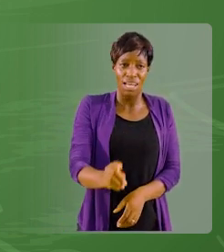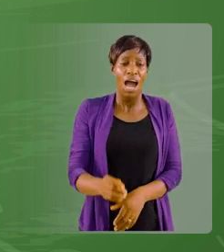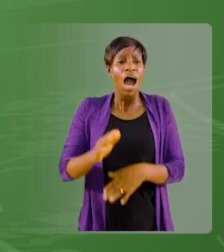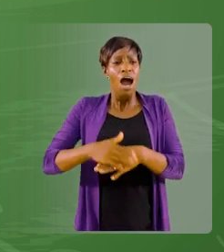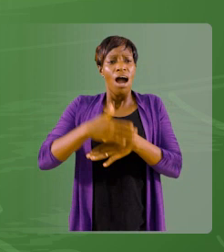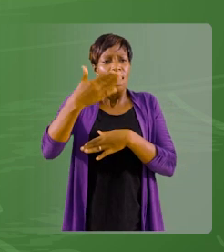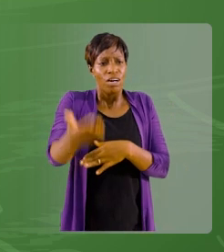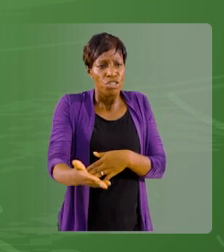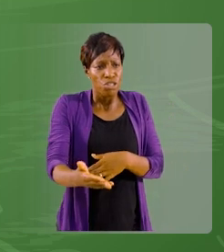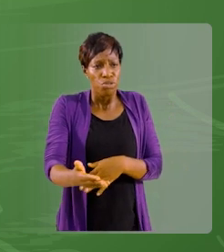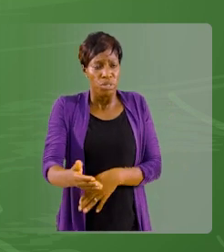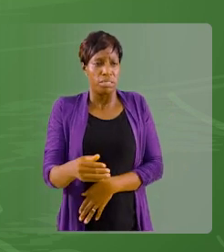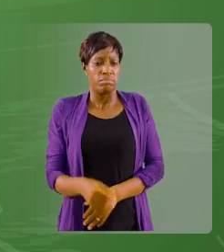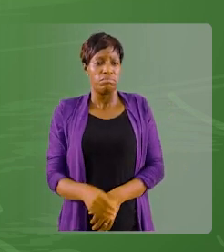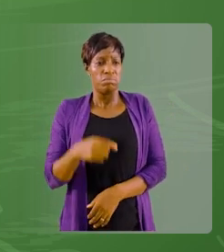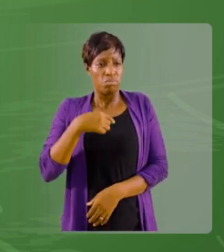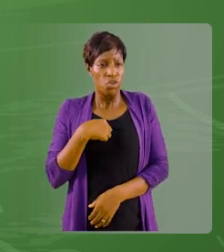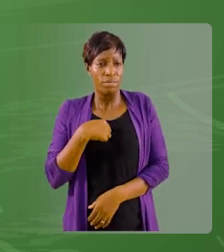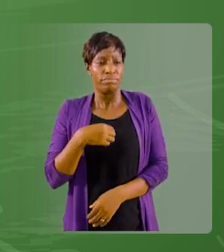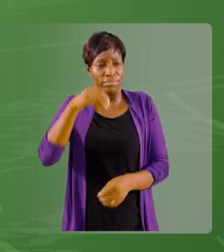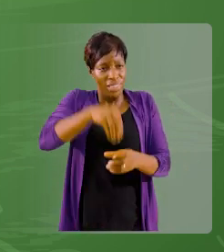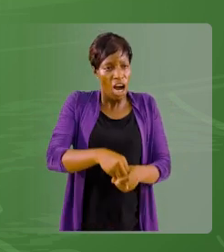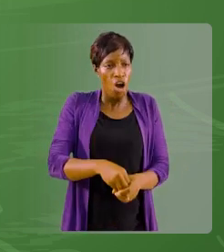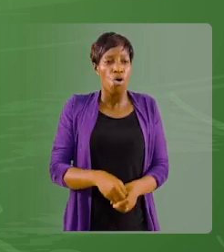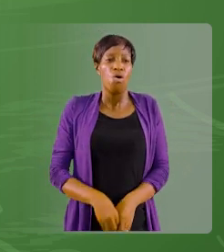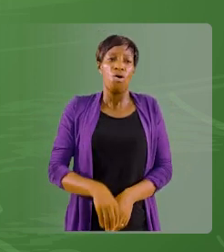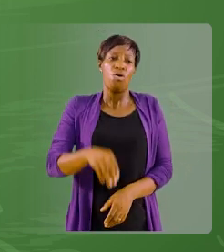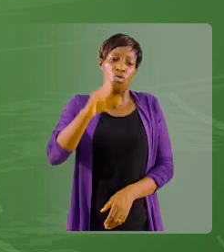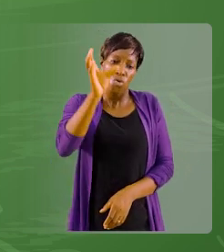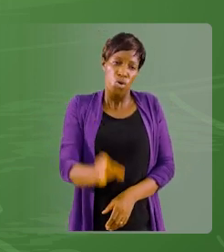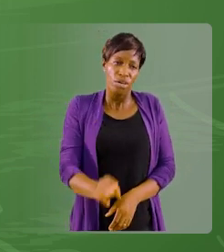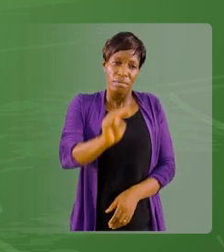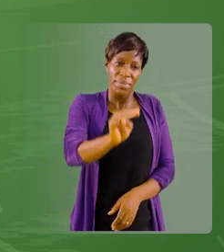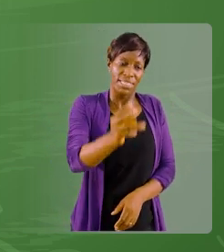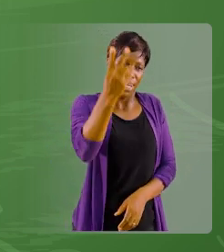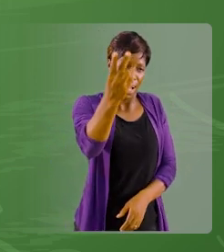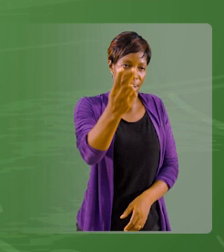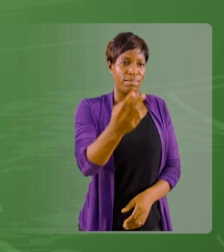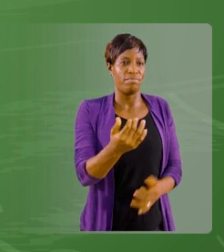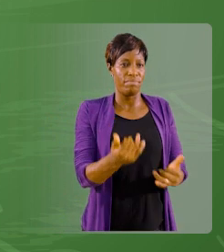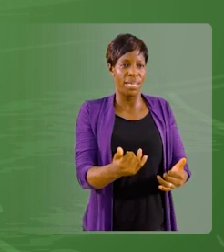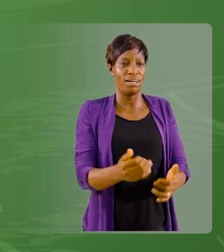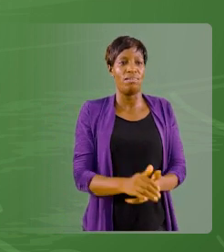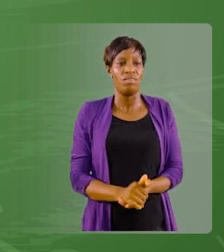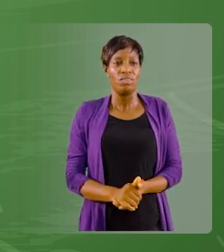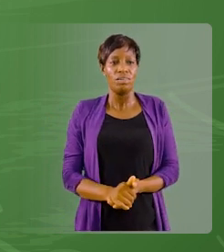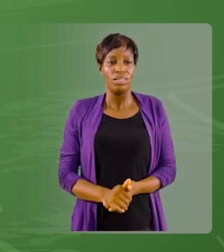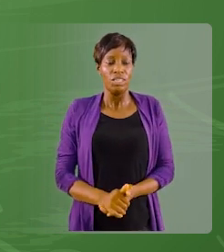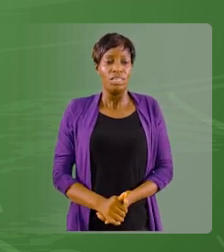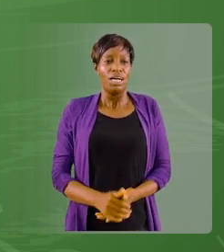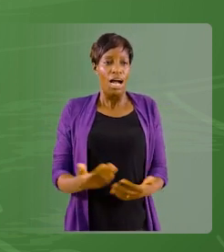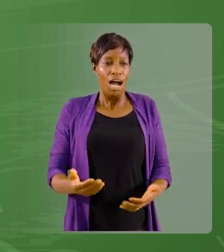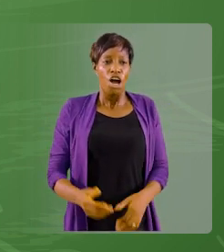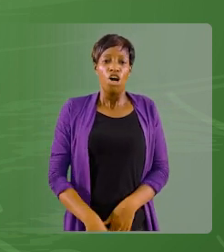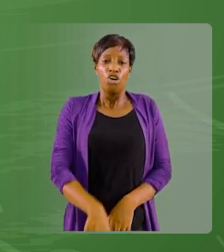colonne des mètres carrés. Le 36. Dans le 36, le 6 est le chiffre des unités.